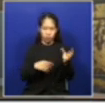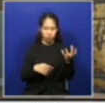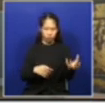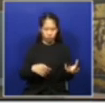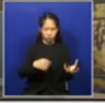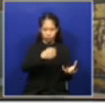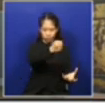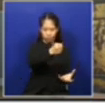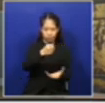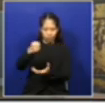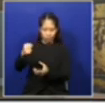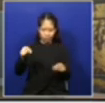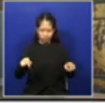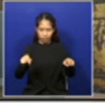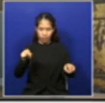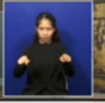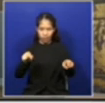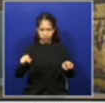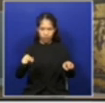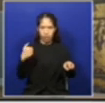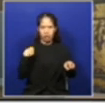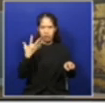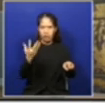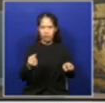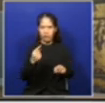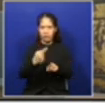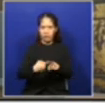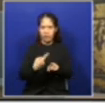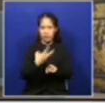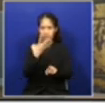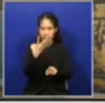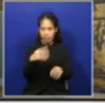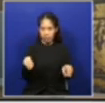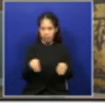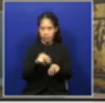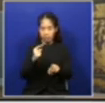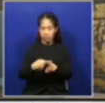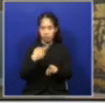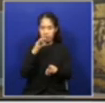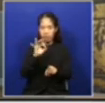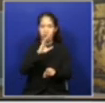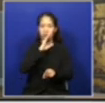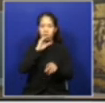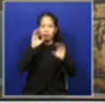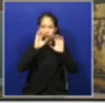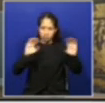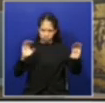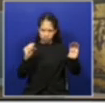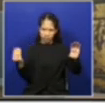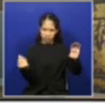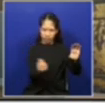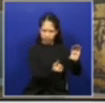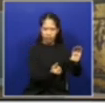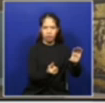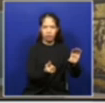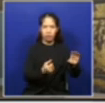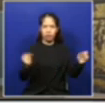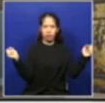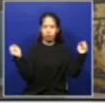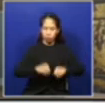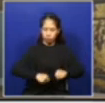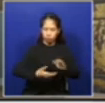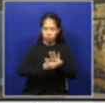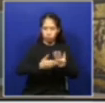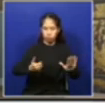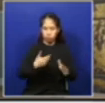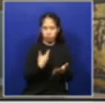วลาอีก4เดือนจะสิ้นปีงบประมาณถ้ารัฐใช้กลไกในการเร่งเบิกจ่ายการใช้จ่ายภาครัฐเงิน2